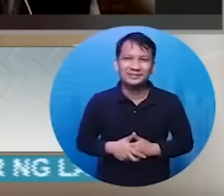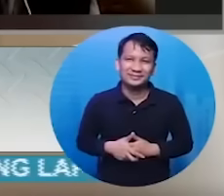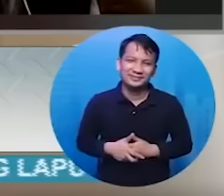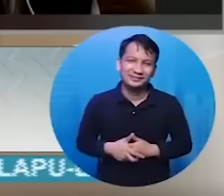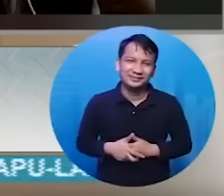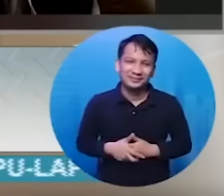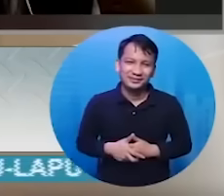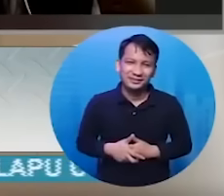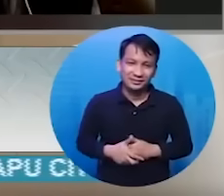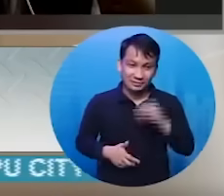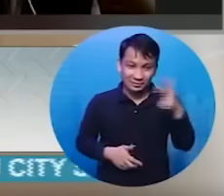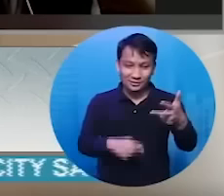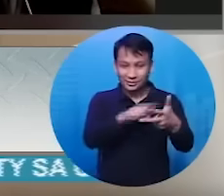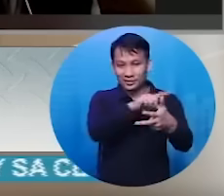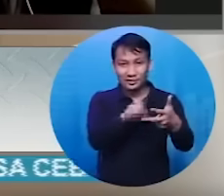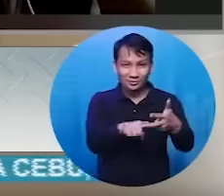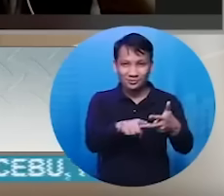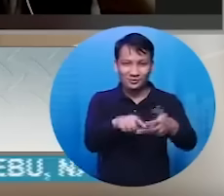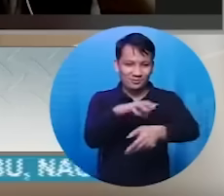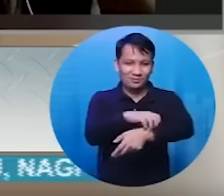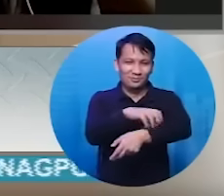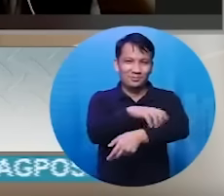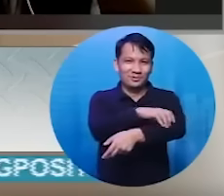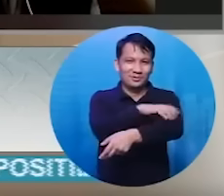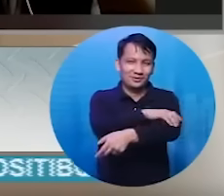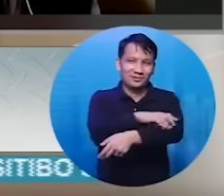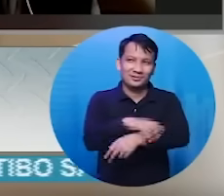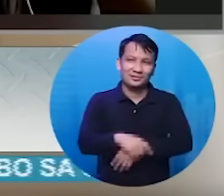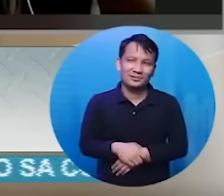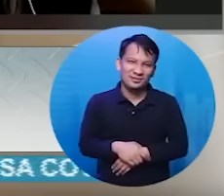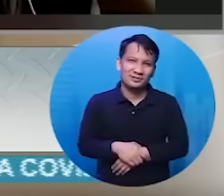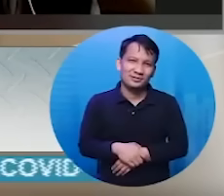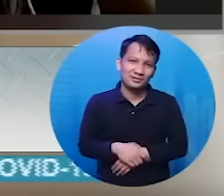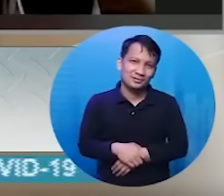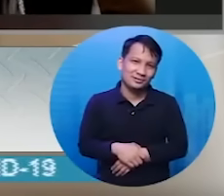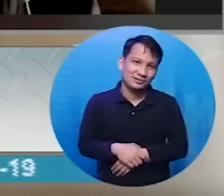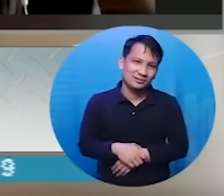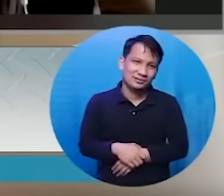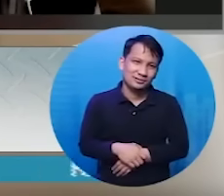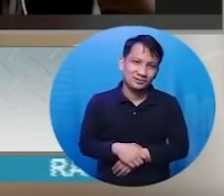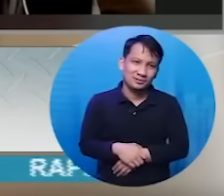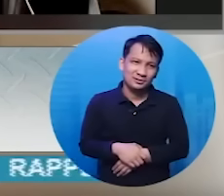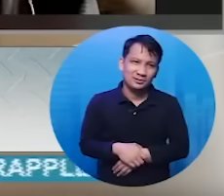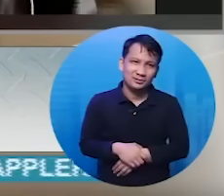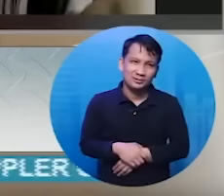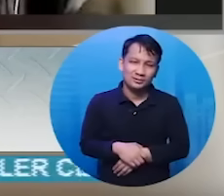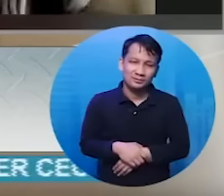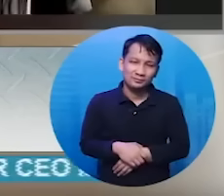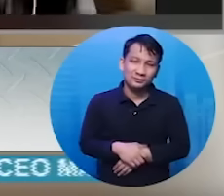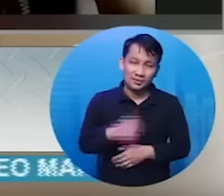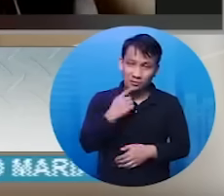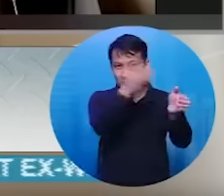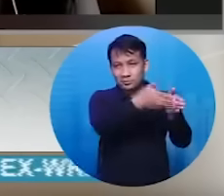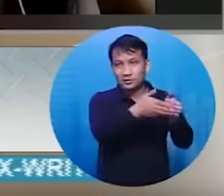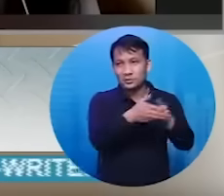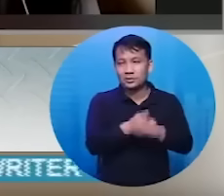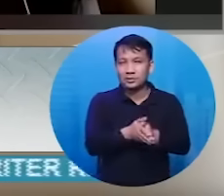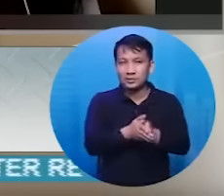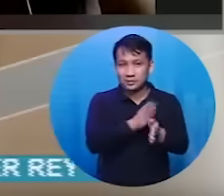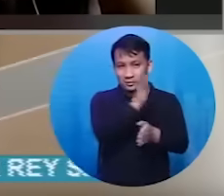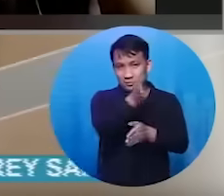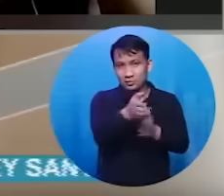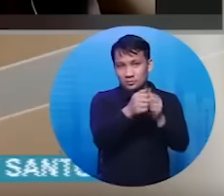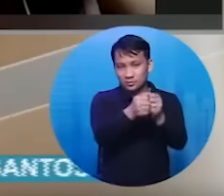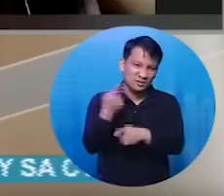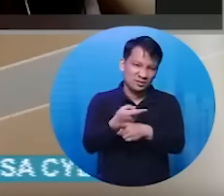Kapangalan mo. Yung tatlong yon, mamasayin ka. Okay? Okay, Ma'am Jenaline, Darating kami dyan mamaya para